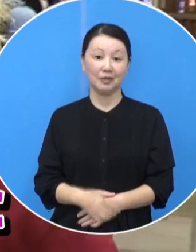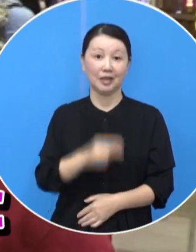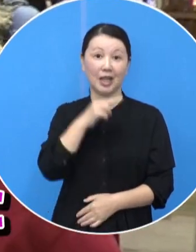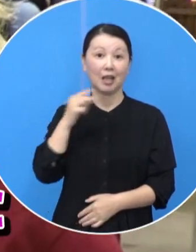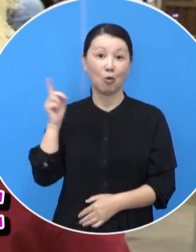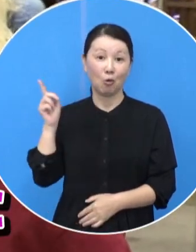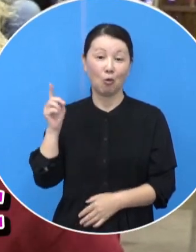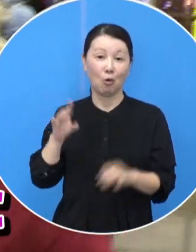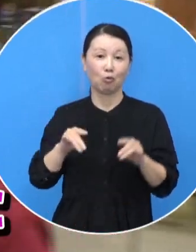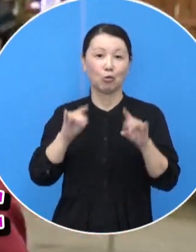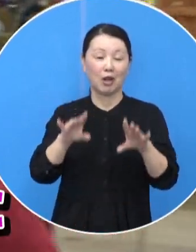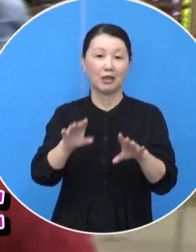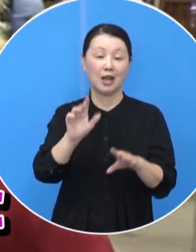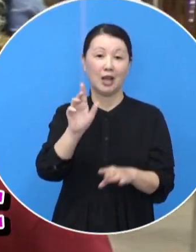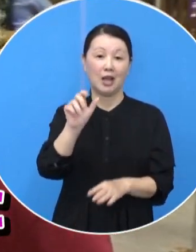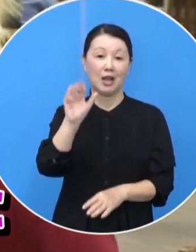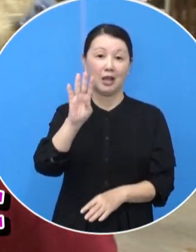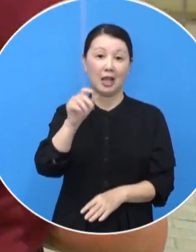オーストラリア、ケン